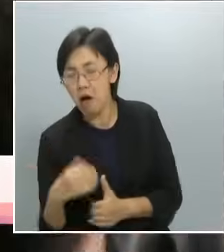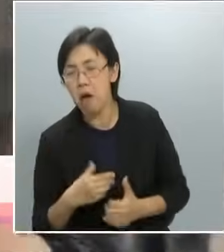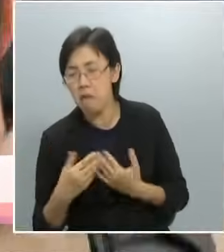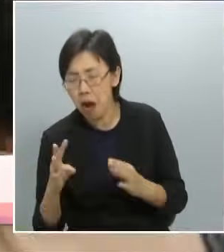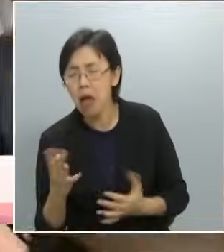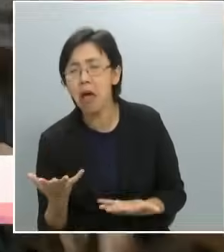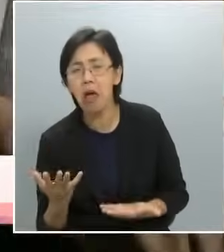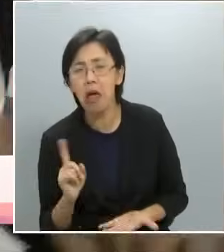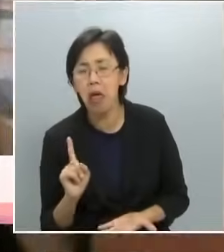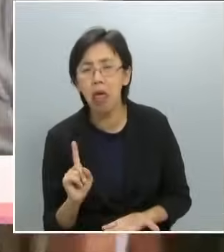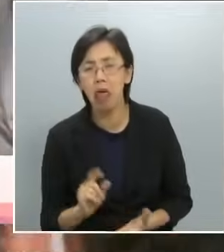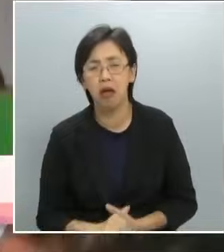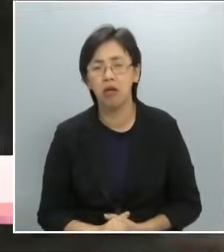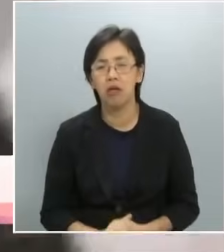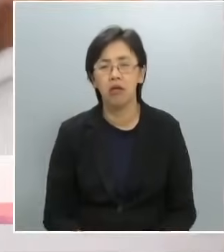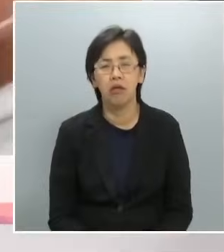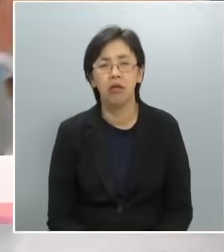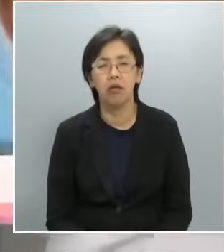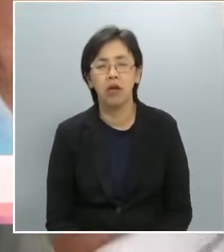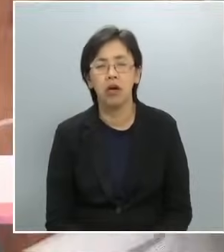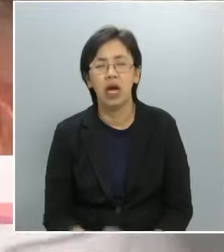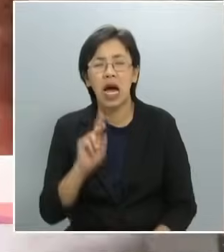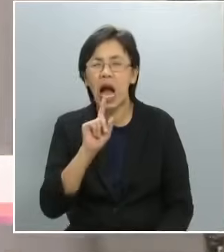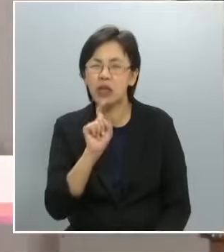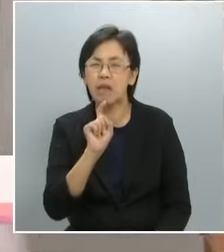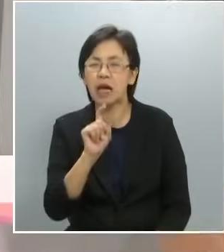พี่จะบอกอะไรทำไมคะพี